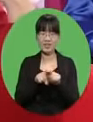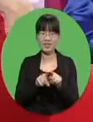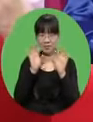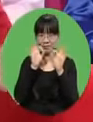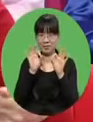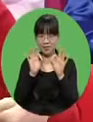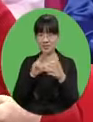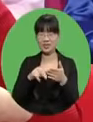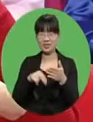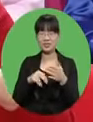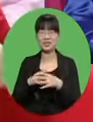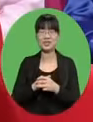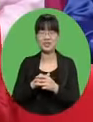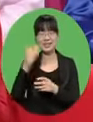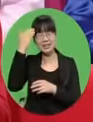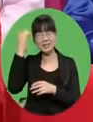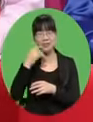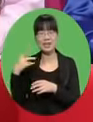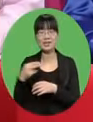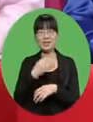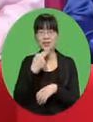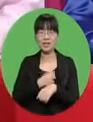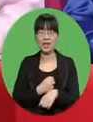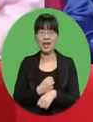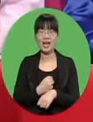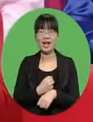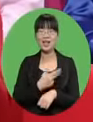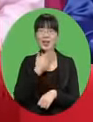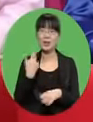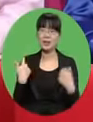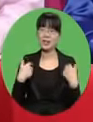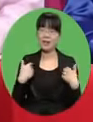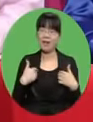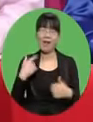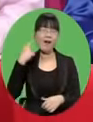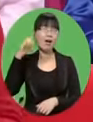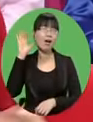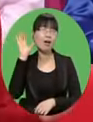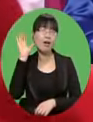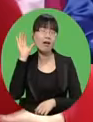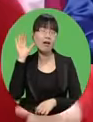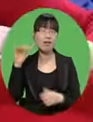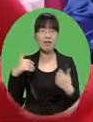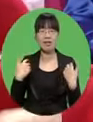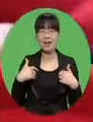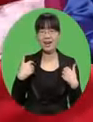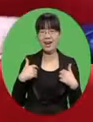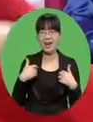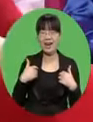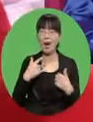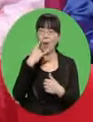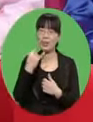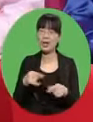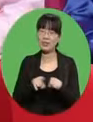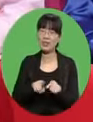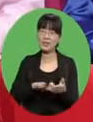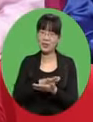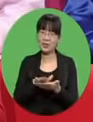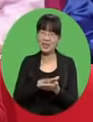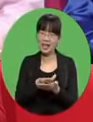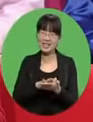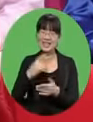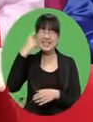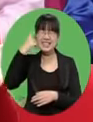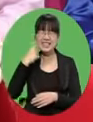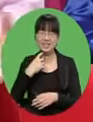봐주시고. 끝만 안 떨어지게 영어는 즐거운 외침. 영어는 즐거운 소리. 영어는 엄마랑 함께 하는 즐거운 놀이라는